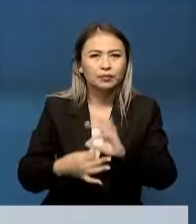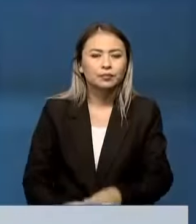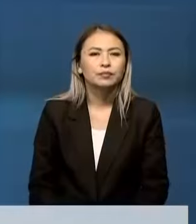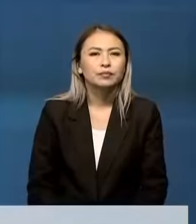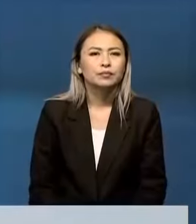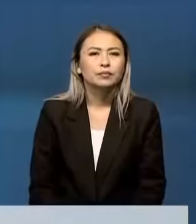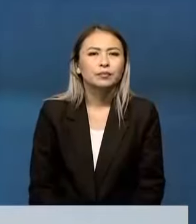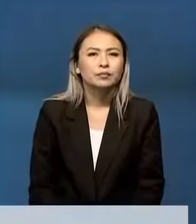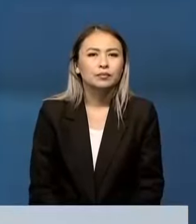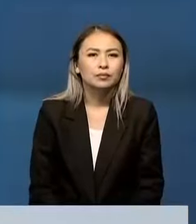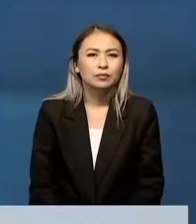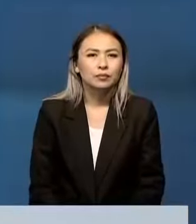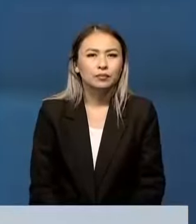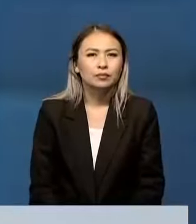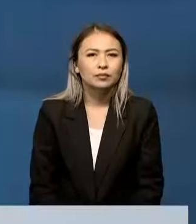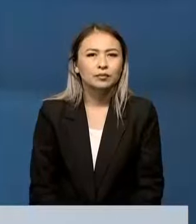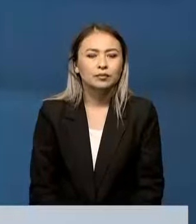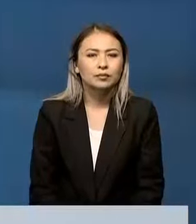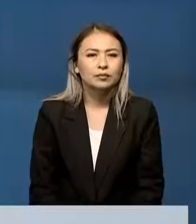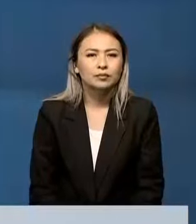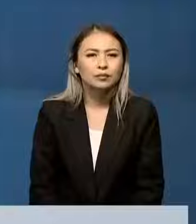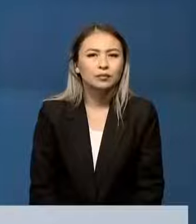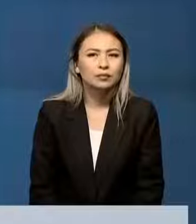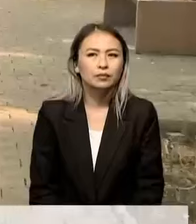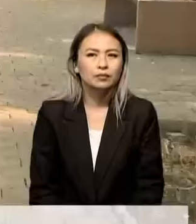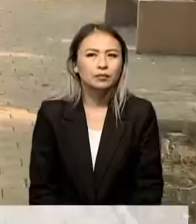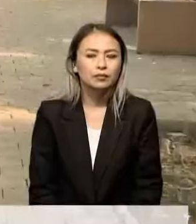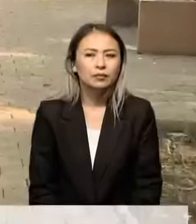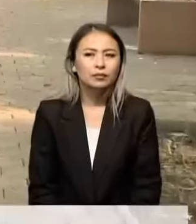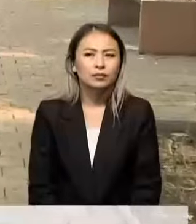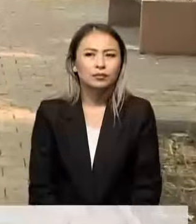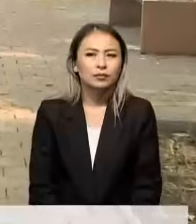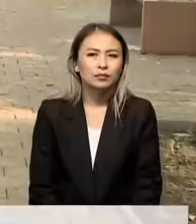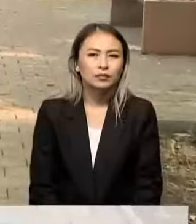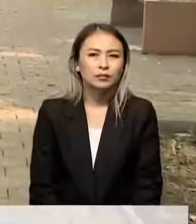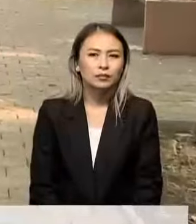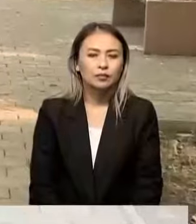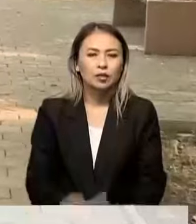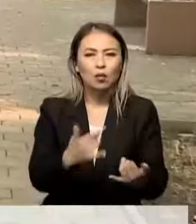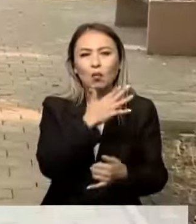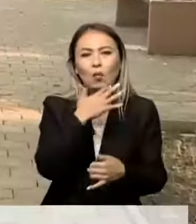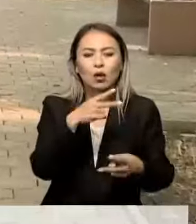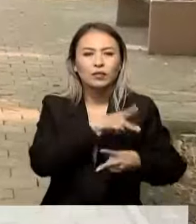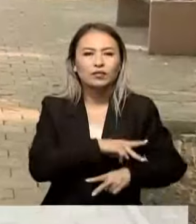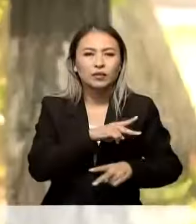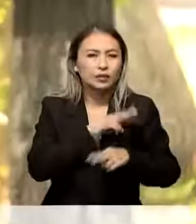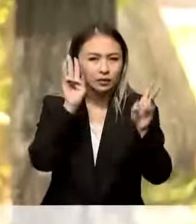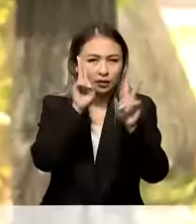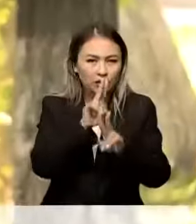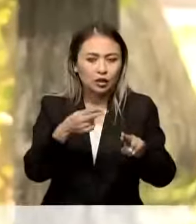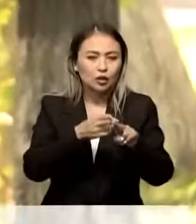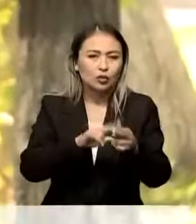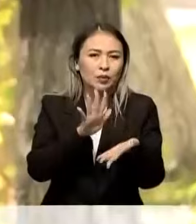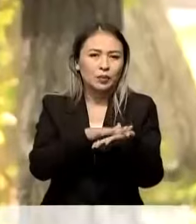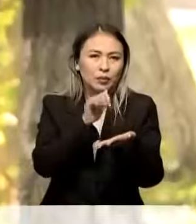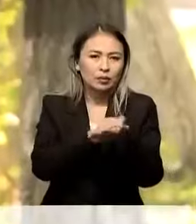Толығырақ тілшіміз Руслан Нұрланұлы баяндасын. Көпшілік өзінің еңбек құқығын біле бермейді. Осының